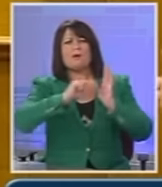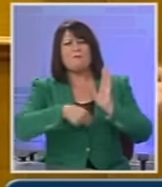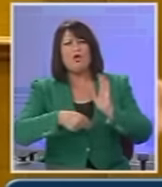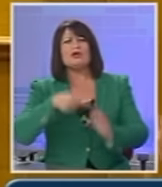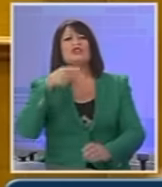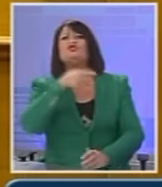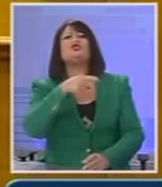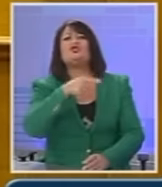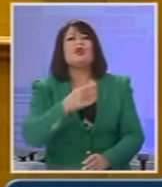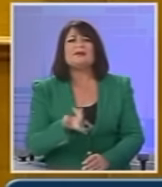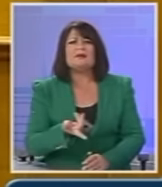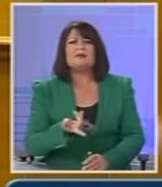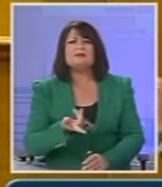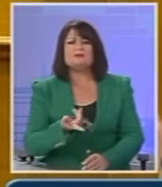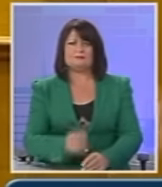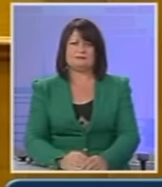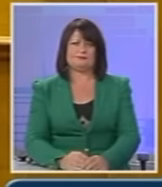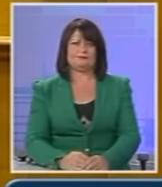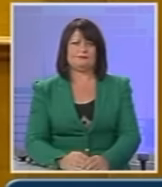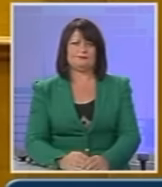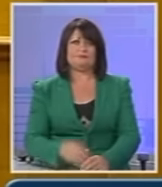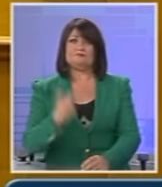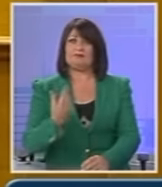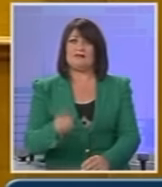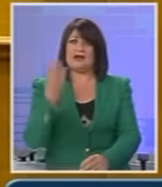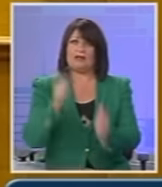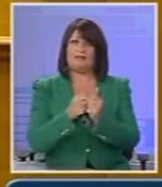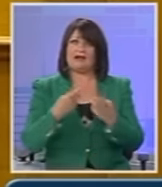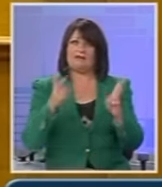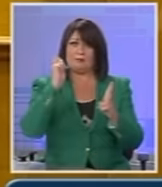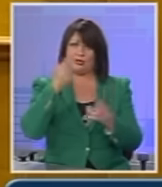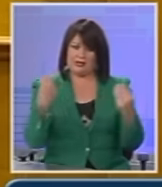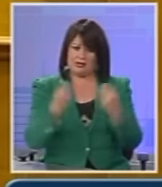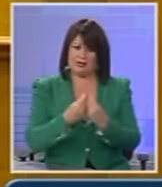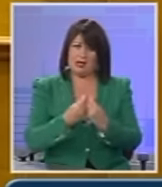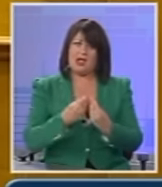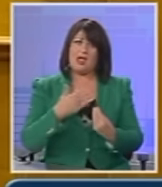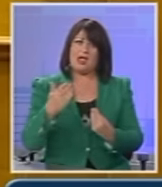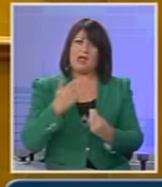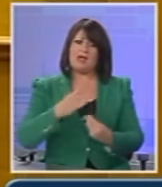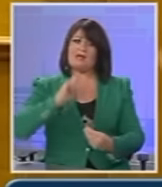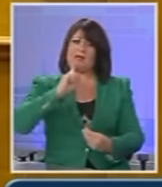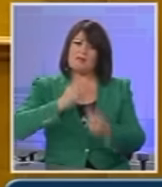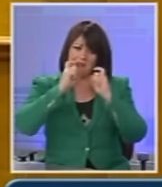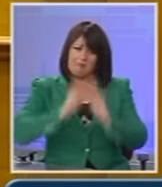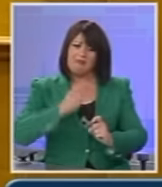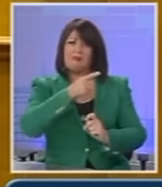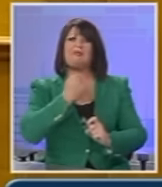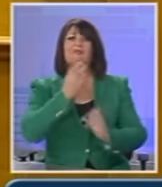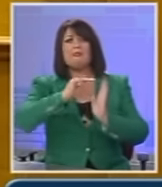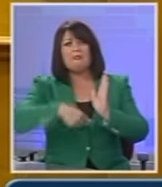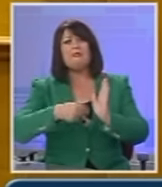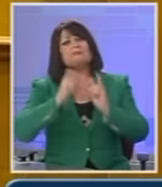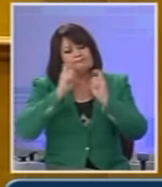εκφράζεστε, πού το έχετε δει. Θα εφαρμόσετε ακραίες νεοφιλελεύθερες πολιτικές που σας επέβαλαν αλλά υπογράψατε γιατί δεν μπορούσατε να κάνετε